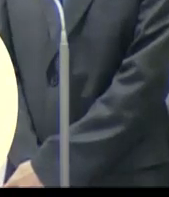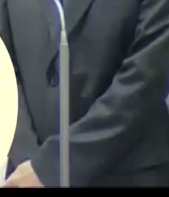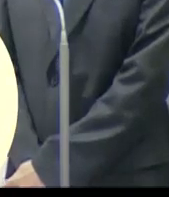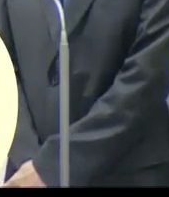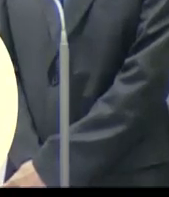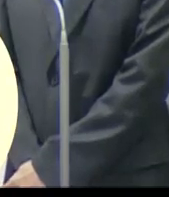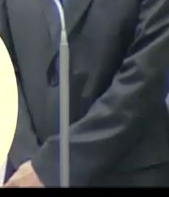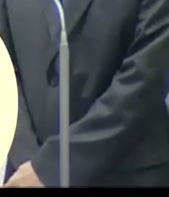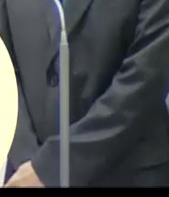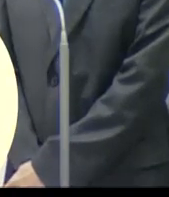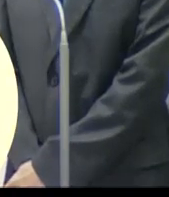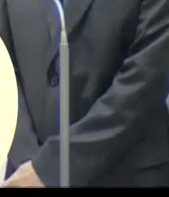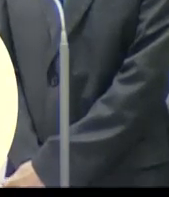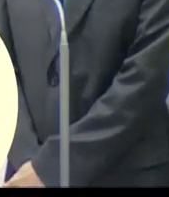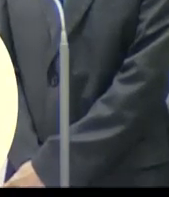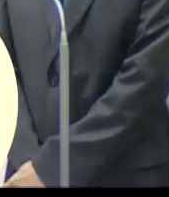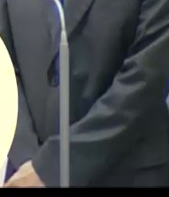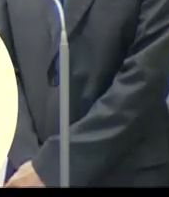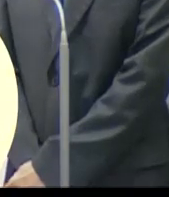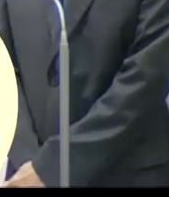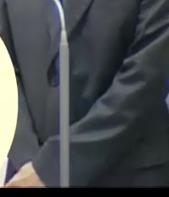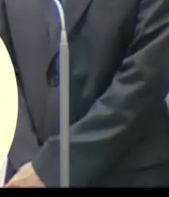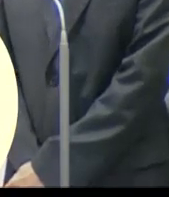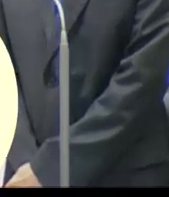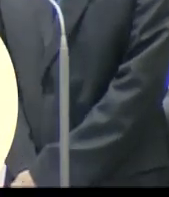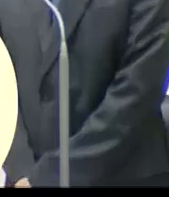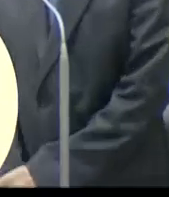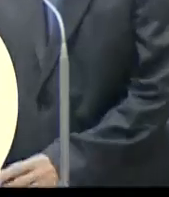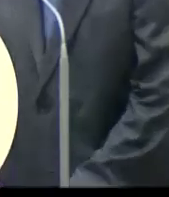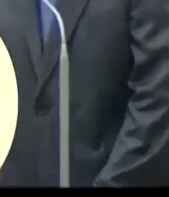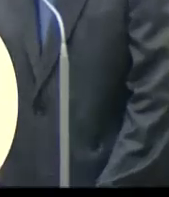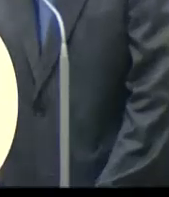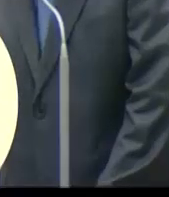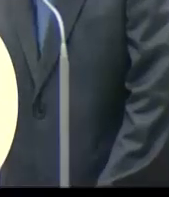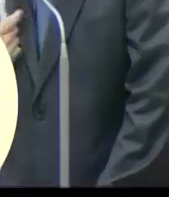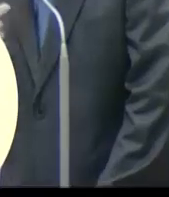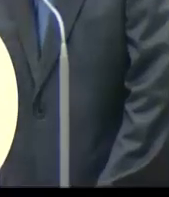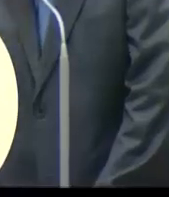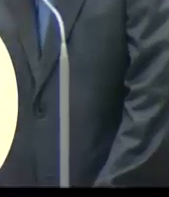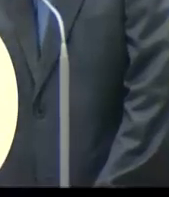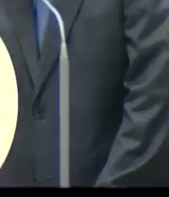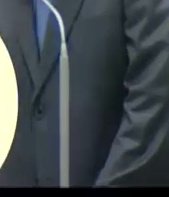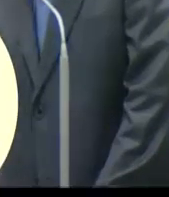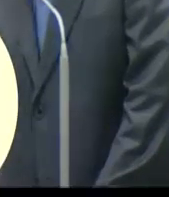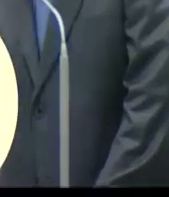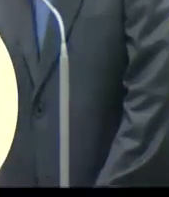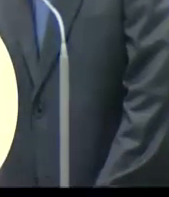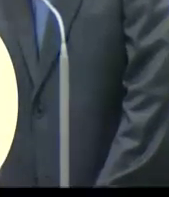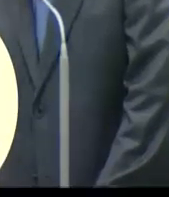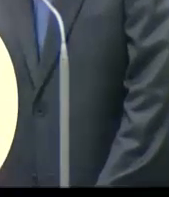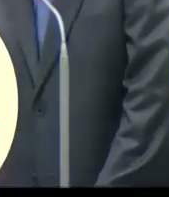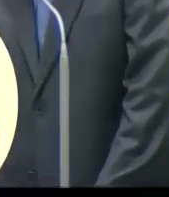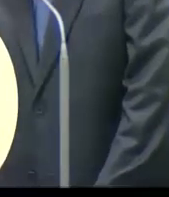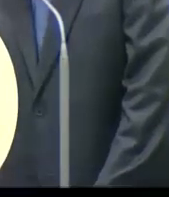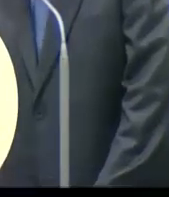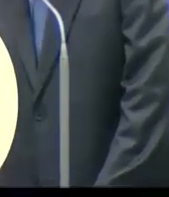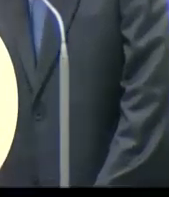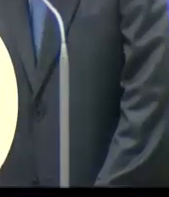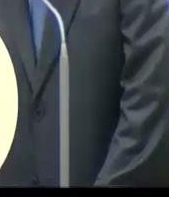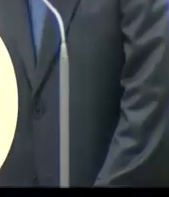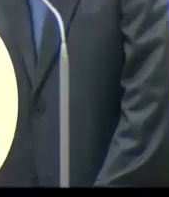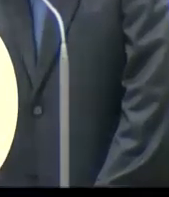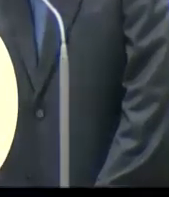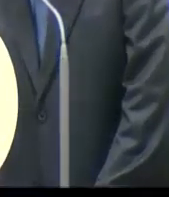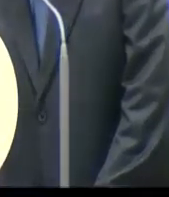1.33倍，大概增加100多块。 1000块，我一日若领1000块，我今仔日若来加